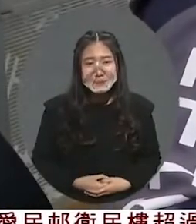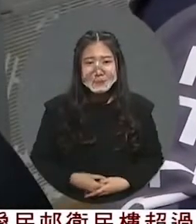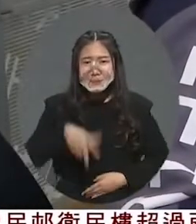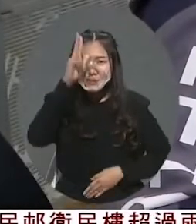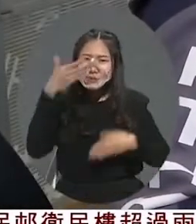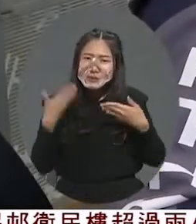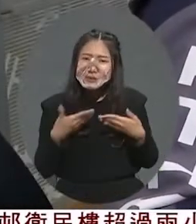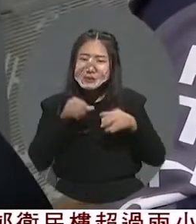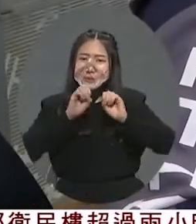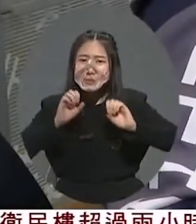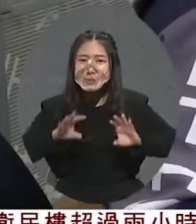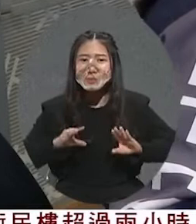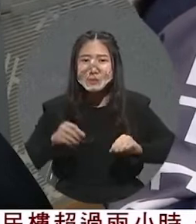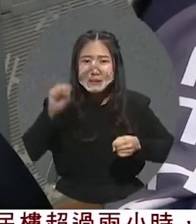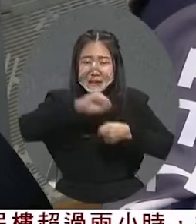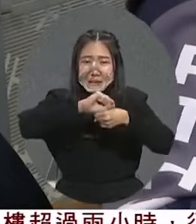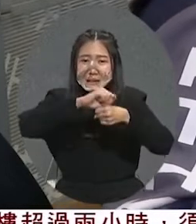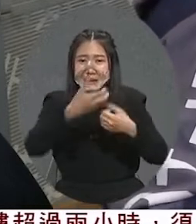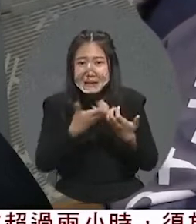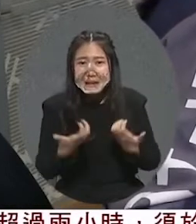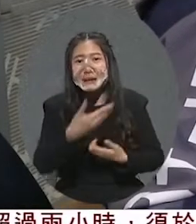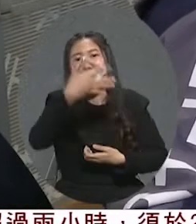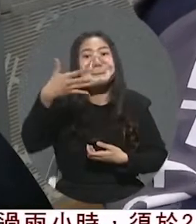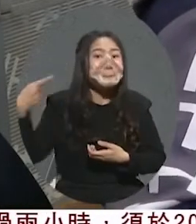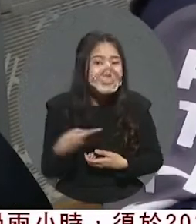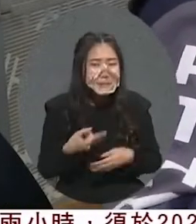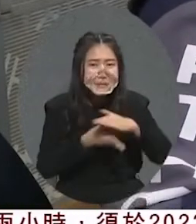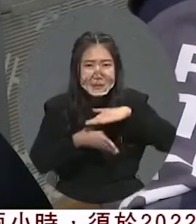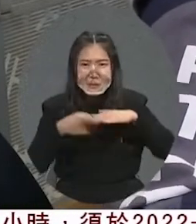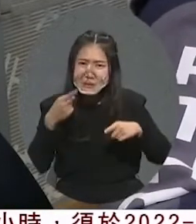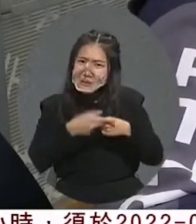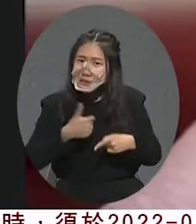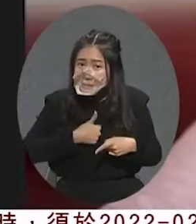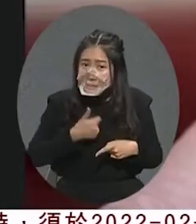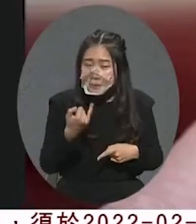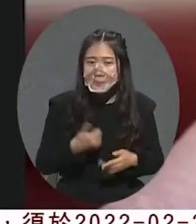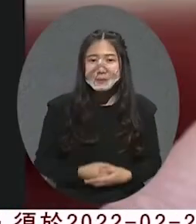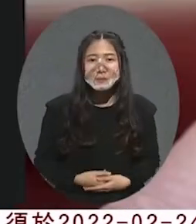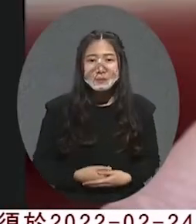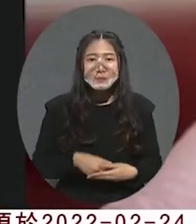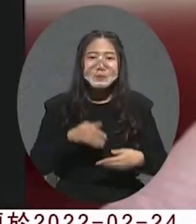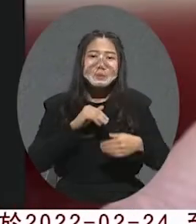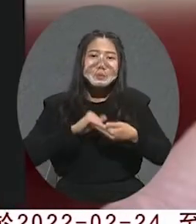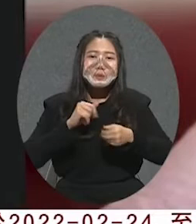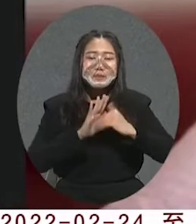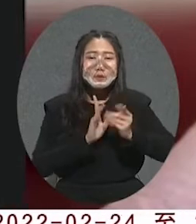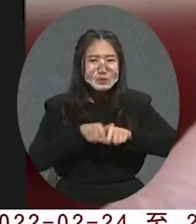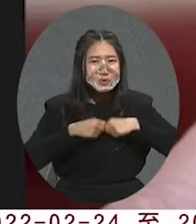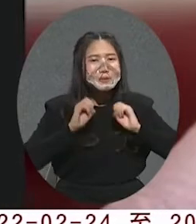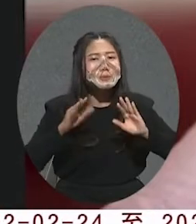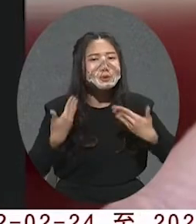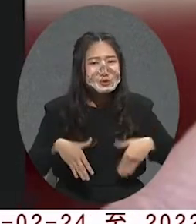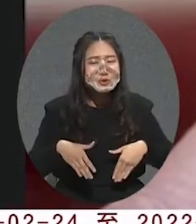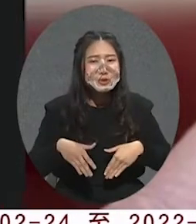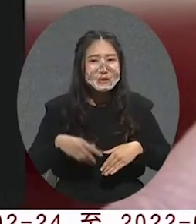府而家就話咧會增建呢個隔離設施去到50000個單位啦，你又覺得足唔足夠呢？ 衛生防護中心咧都已經係提示咗噶啦，